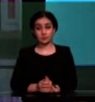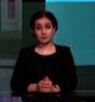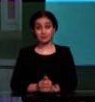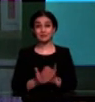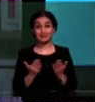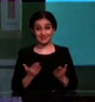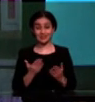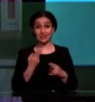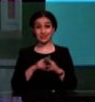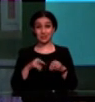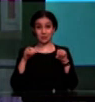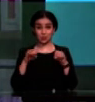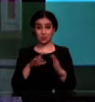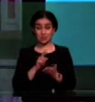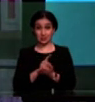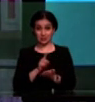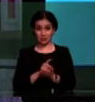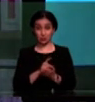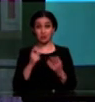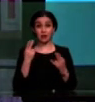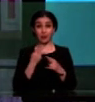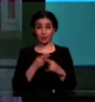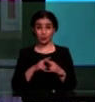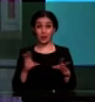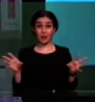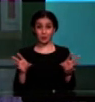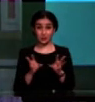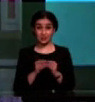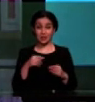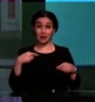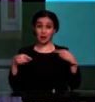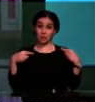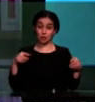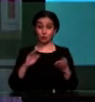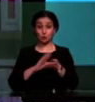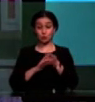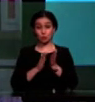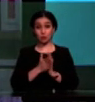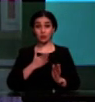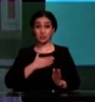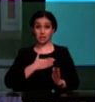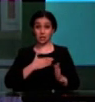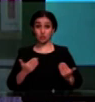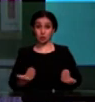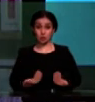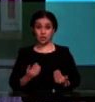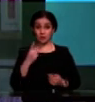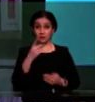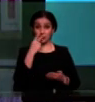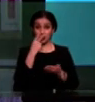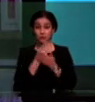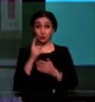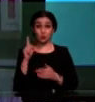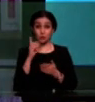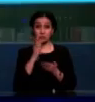Итак, ребята, мы сегодня прорешали задачи, которые объединяют различные ситуации из нашей жизни, и вы видите, что